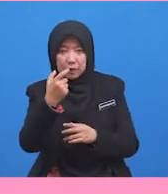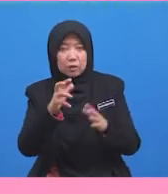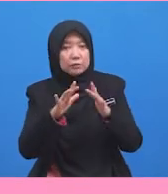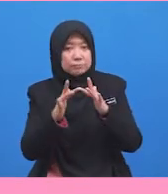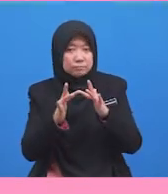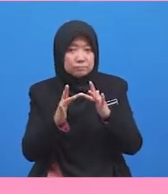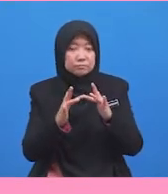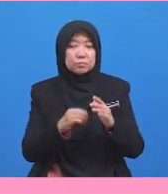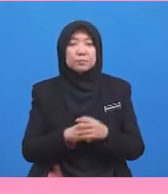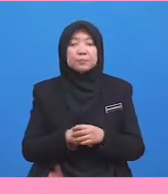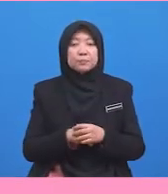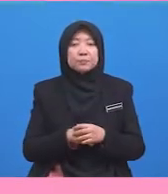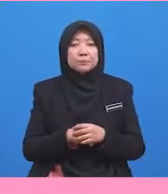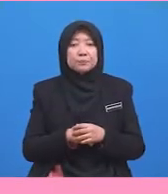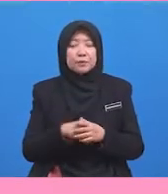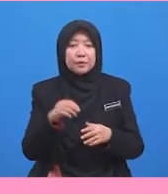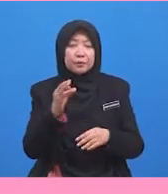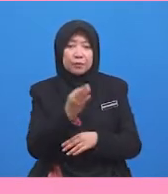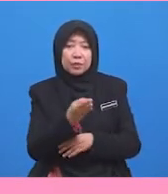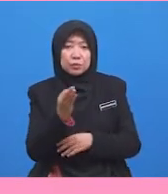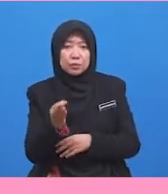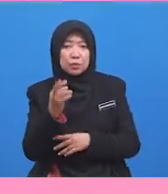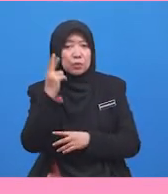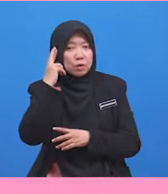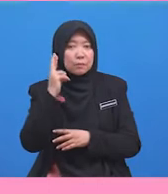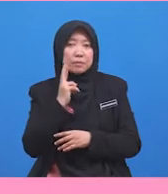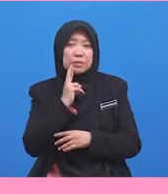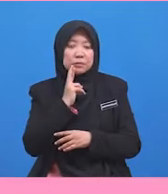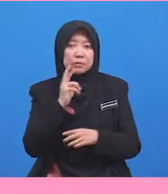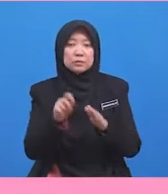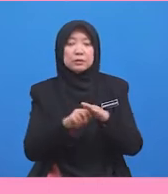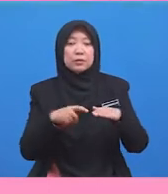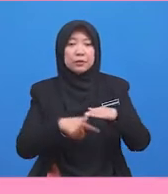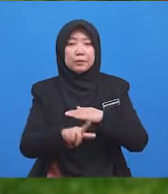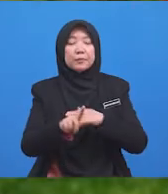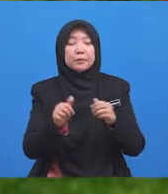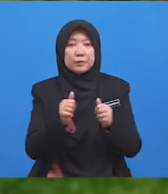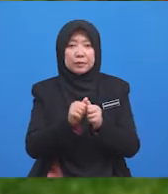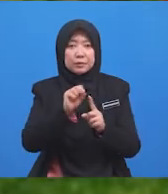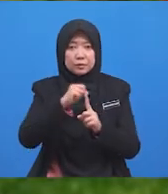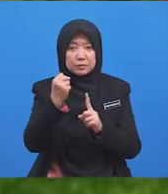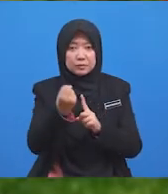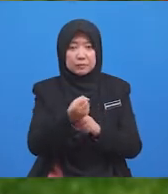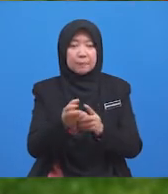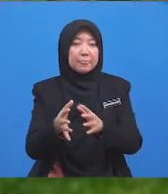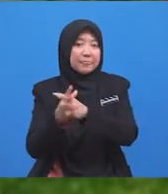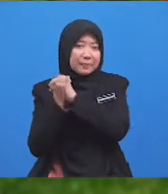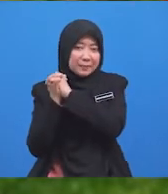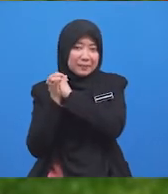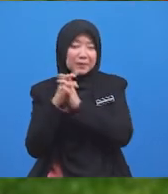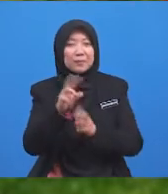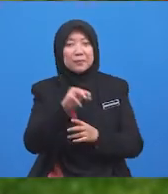juga merupakan faktor remaja terlibat dengan gejala sosial tanah kepada